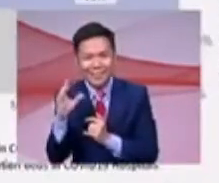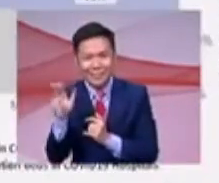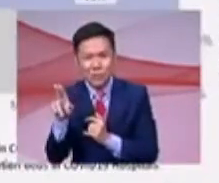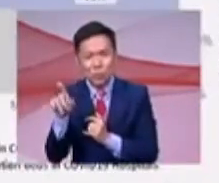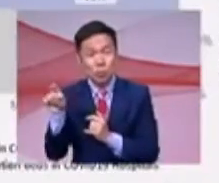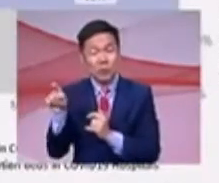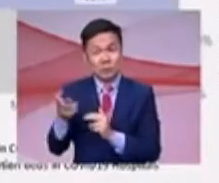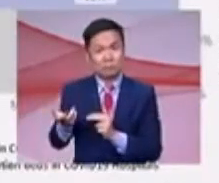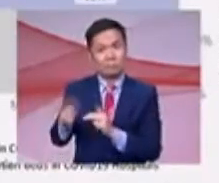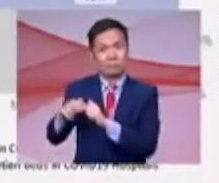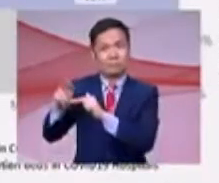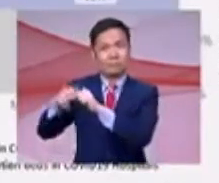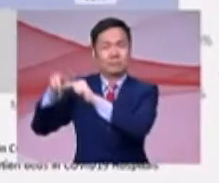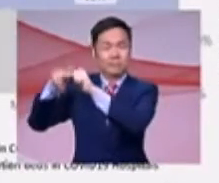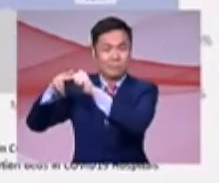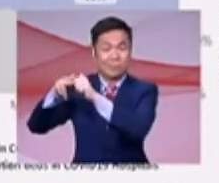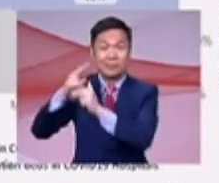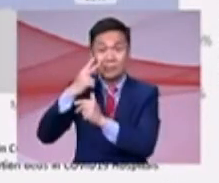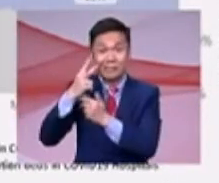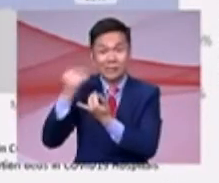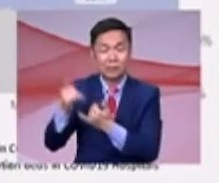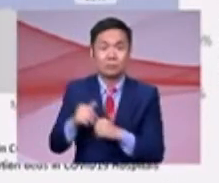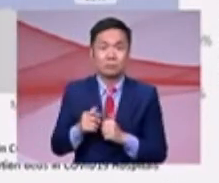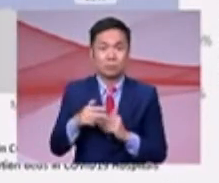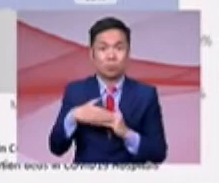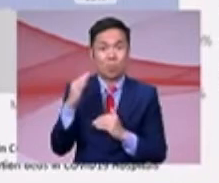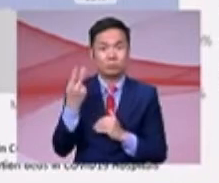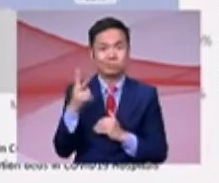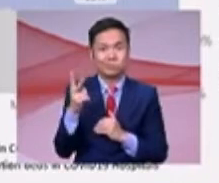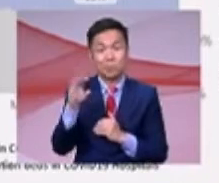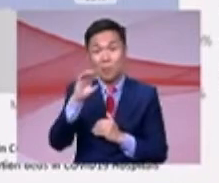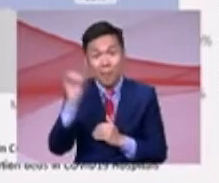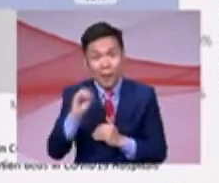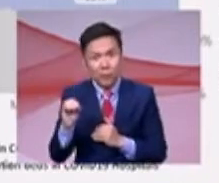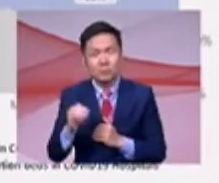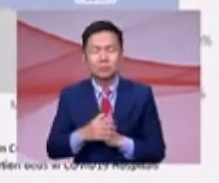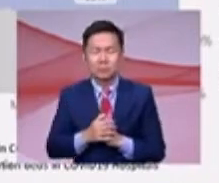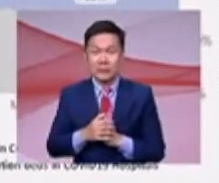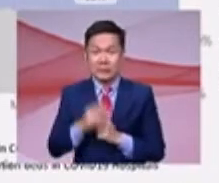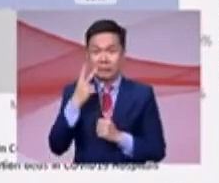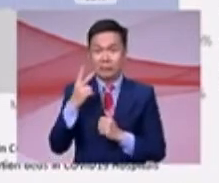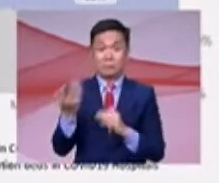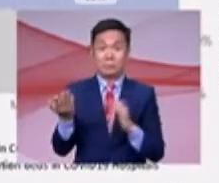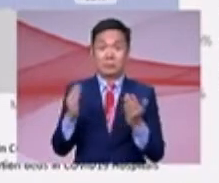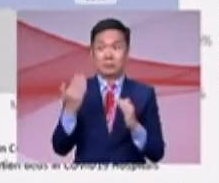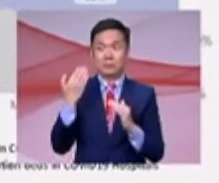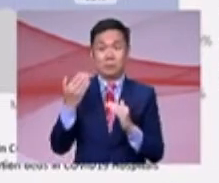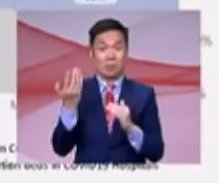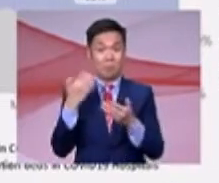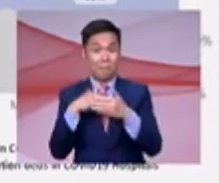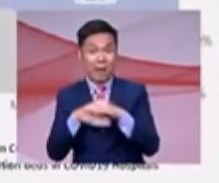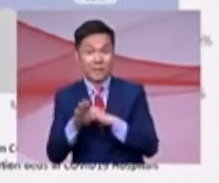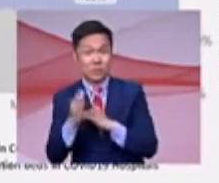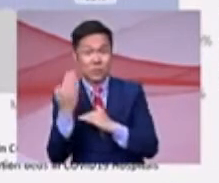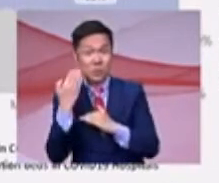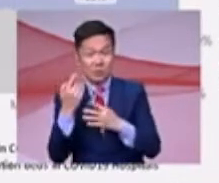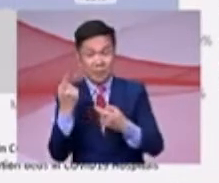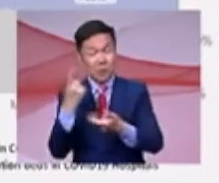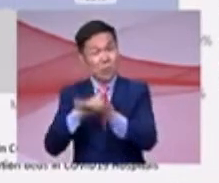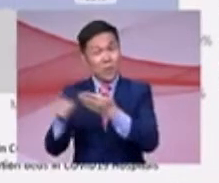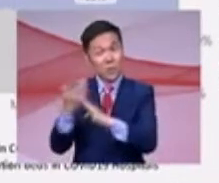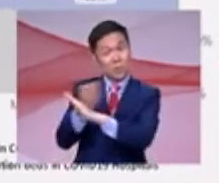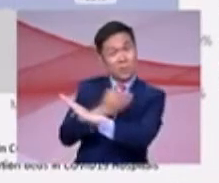hospital meningkat, iaitu lebih pada 12% berbanding dengan purata kemasukan pada minggu